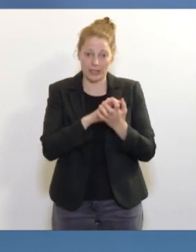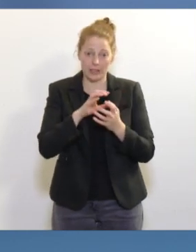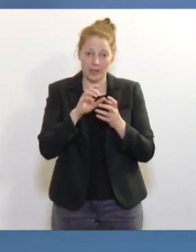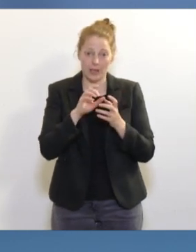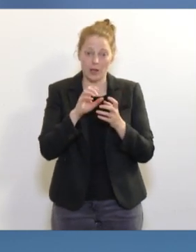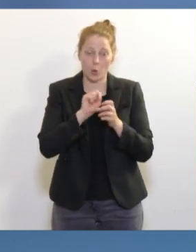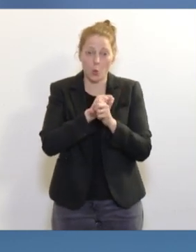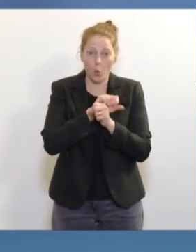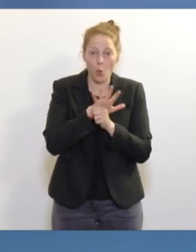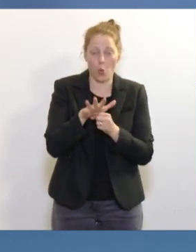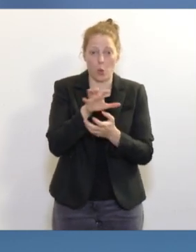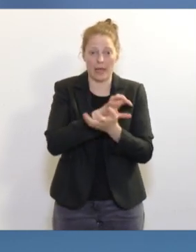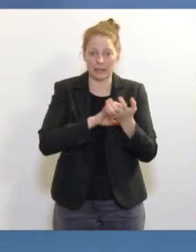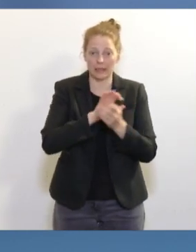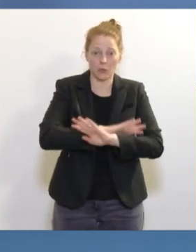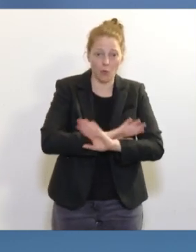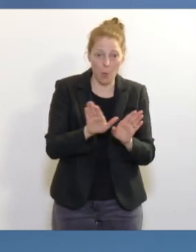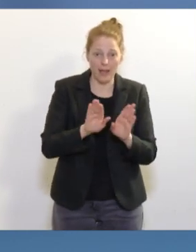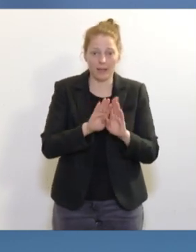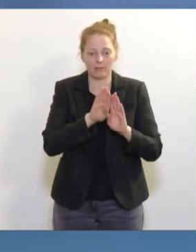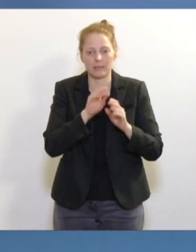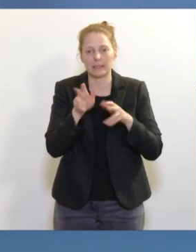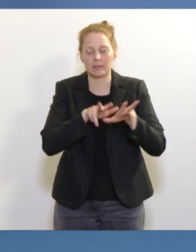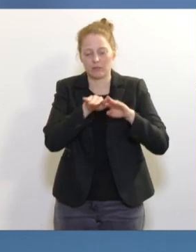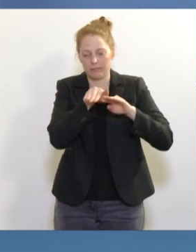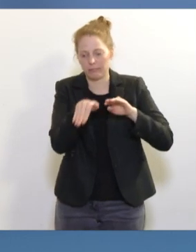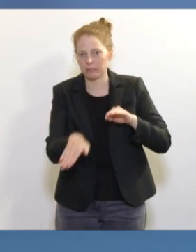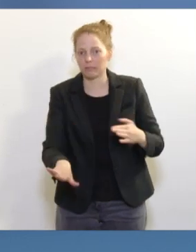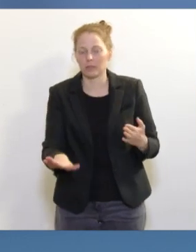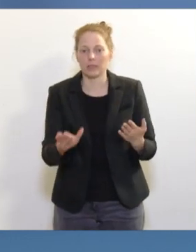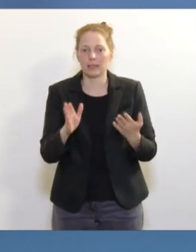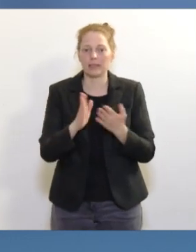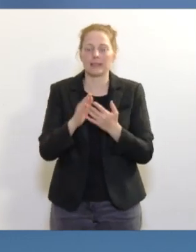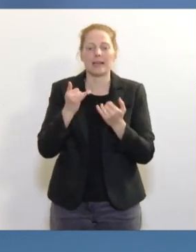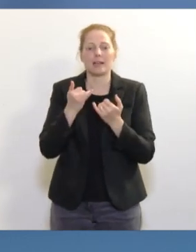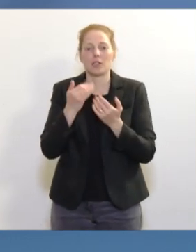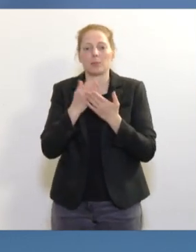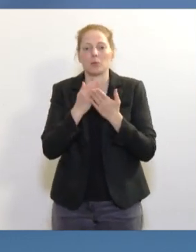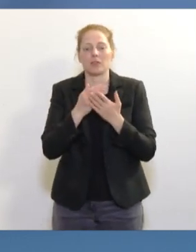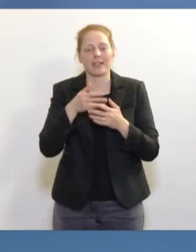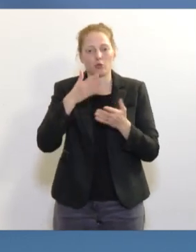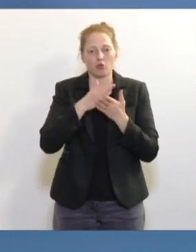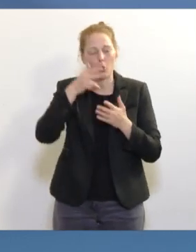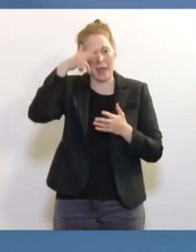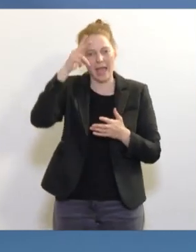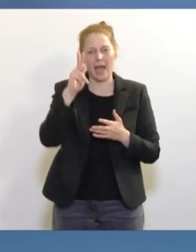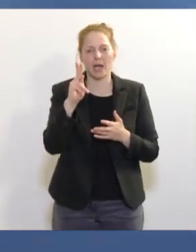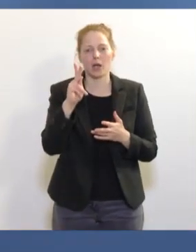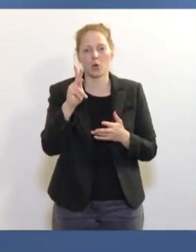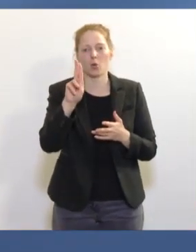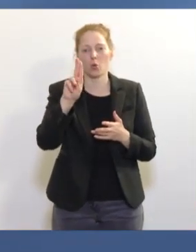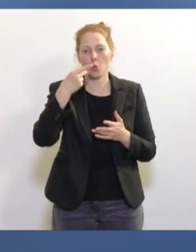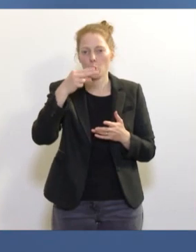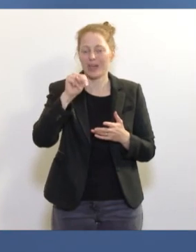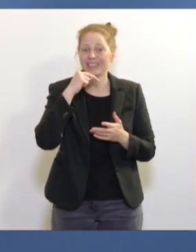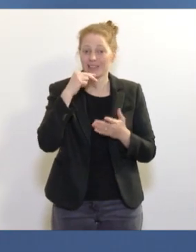Kuhn verlangen schon danach, die Acquis Sociaux wie Congé Kollektiv aufzuschärfen oder zurückzuführen. Wie steht ihr